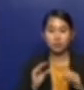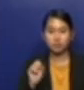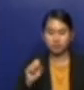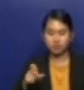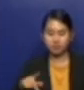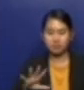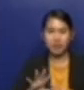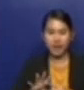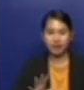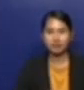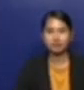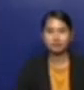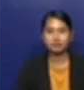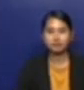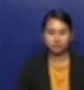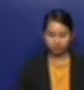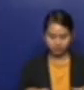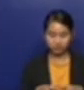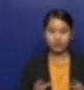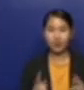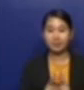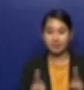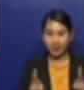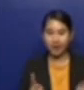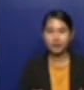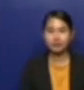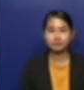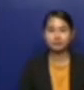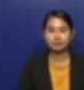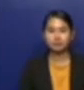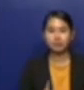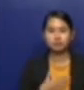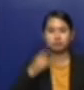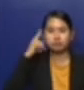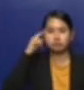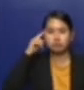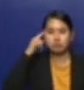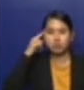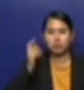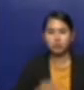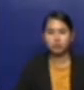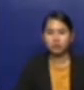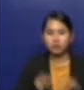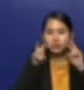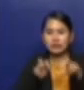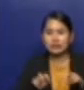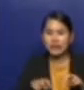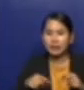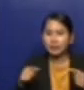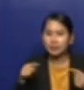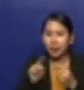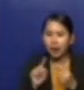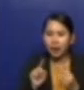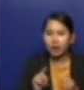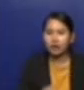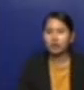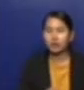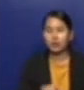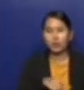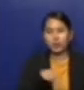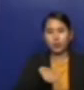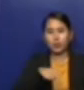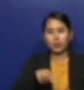ยกเว้นคณะกรรมาธิการเนี่ยที่ไปนั่งเนี่ยเรายังไม่รู้เลยว่าเขาศึกษาไปถึงไหนแล้วนานขนาดไหน